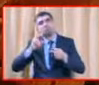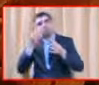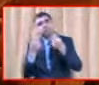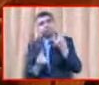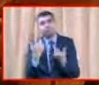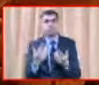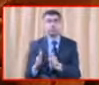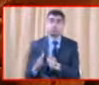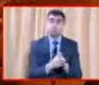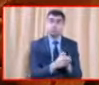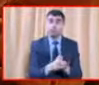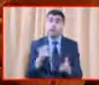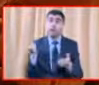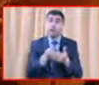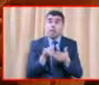تتهم جات من